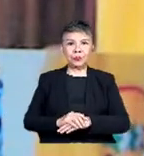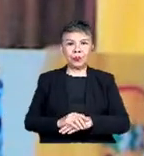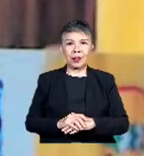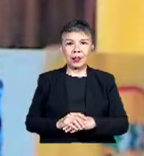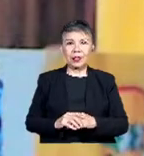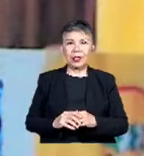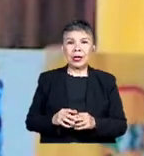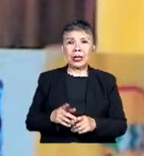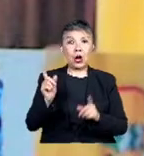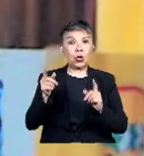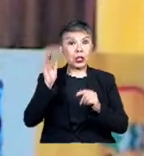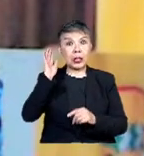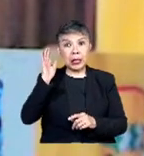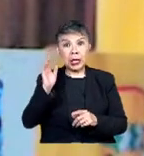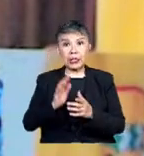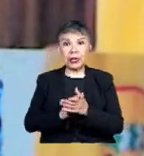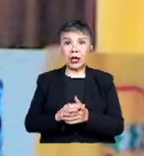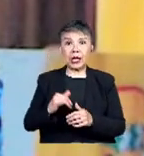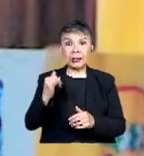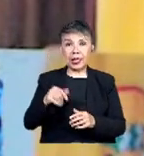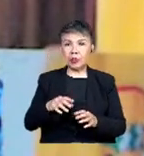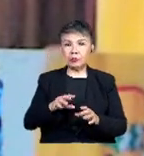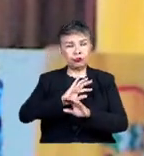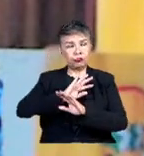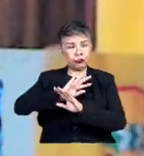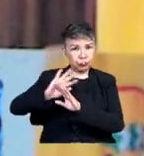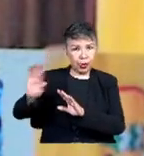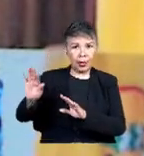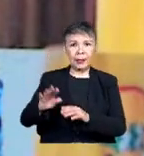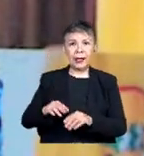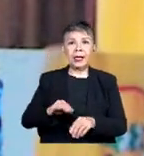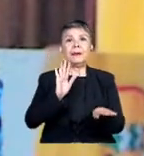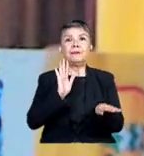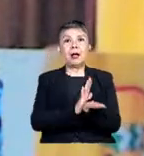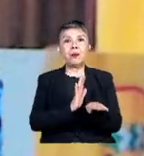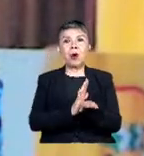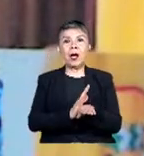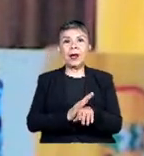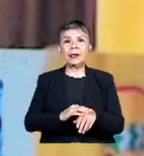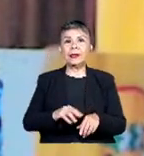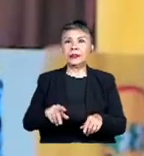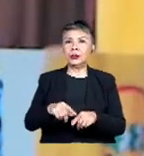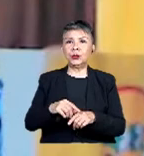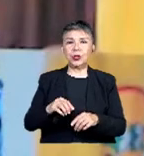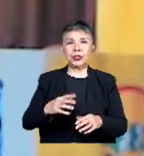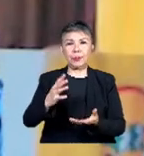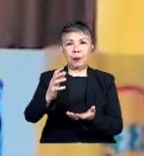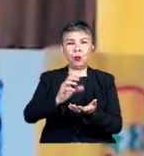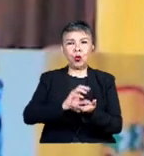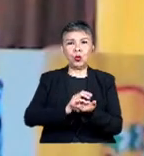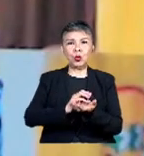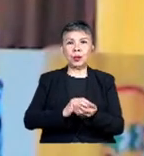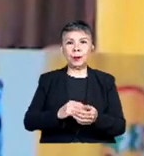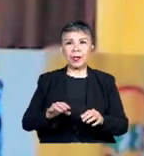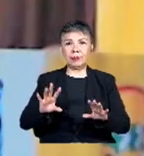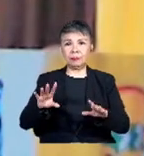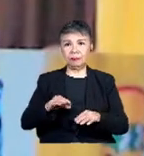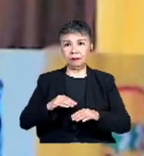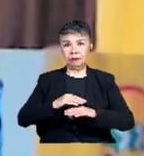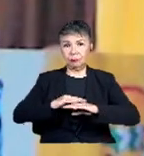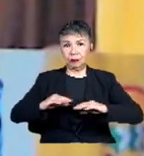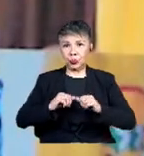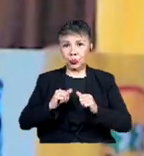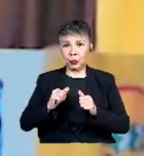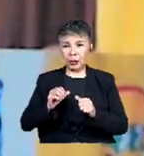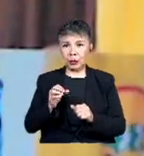terburuk di pon, kami akan memberikan yang terbaik. Bahkan Gubernur Papua memberikan bonus kepada disabilitas di